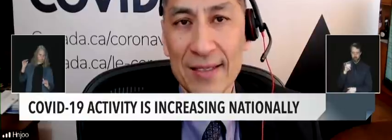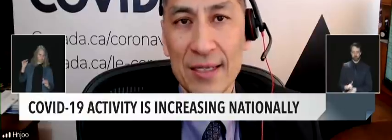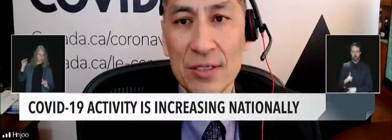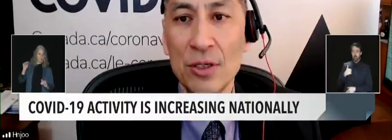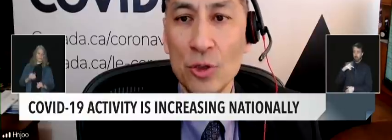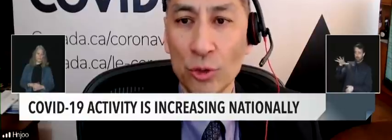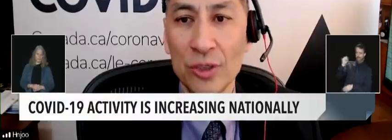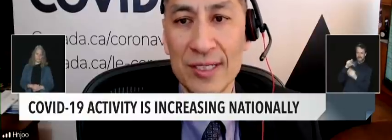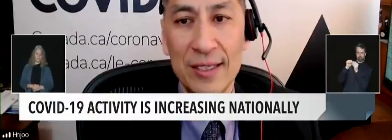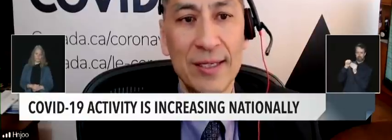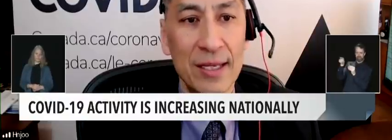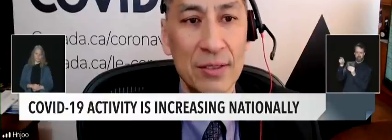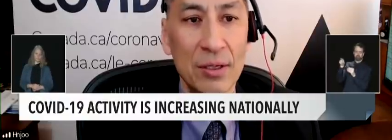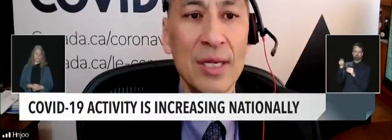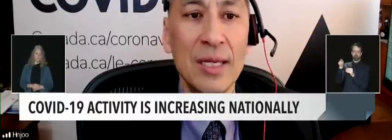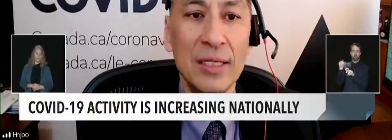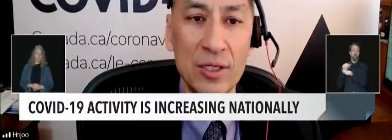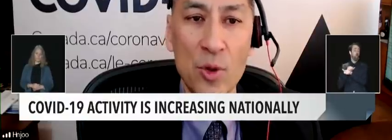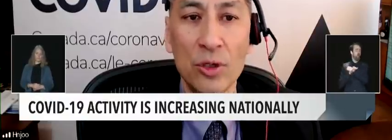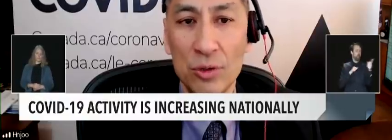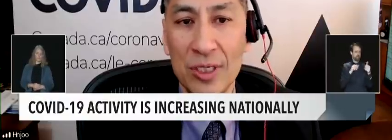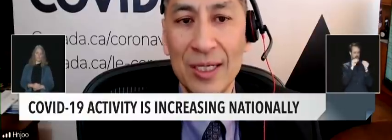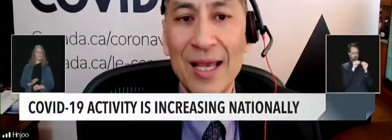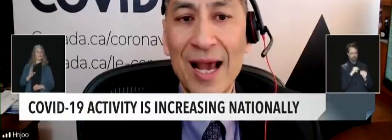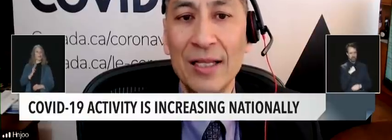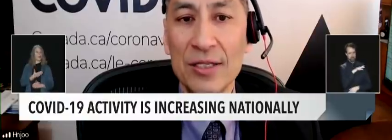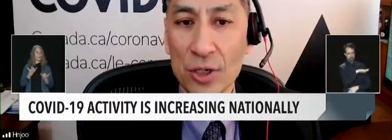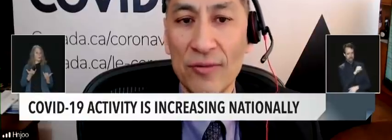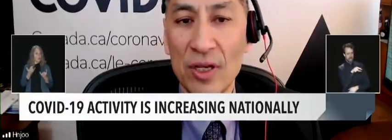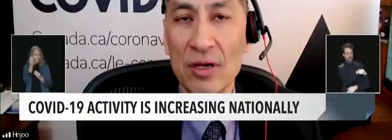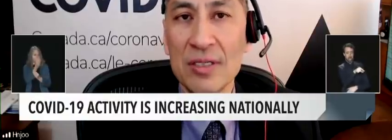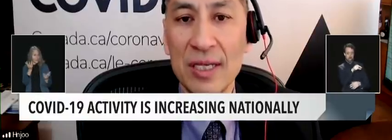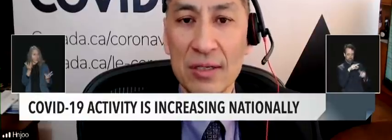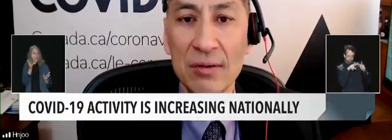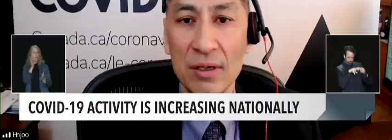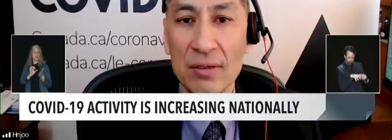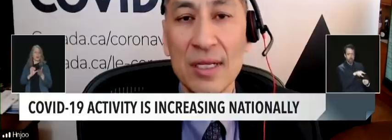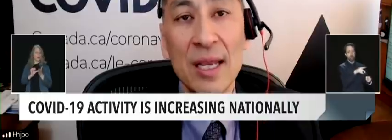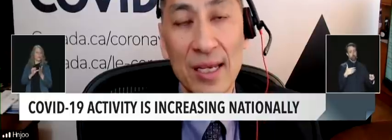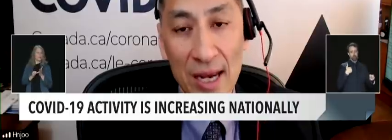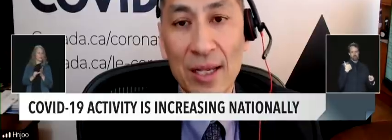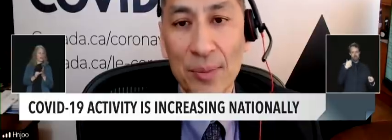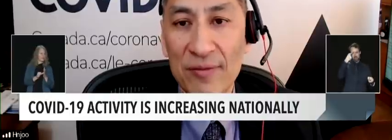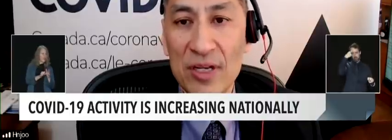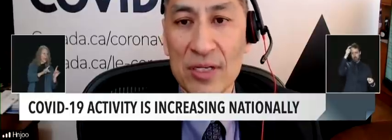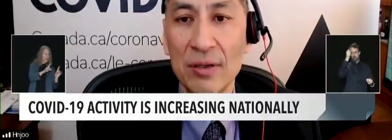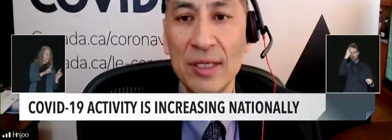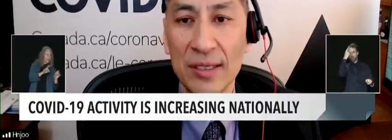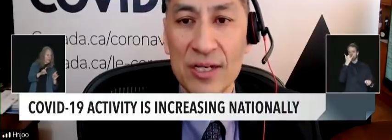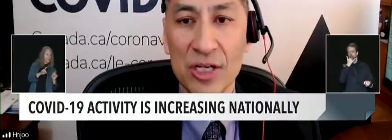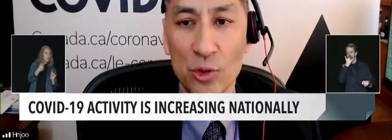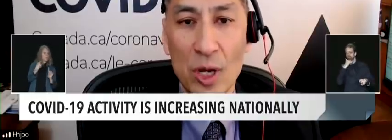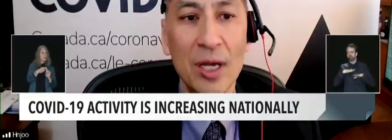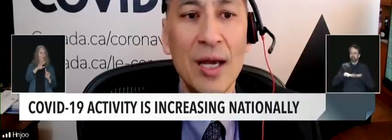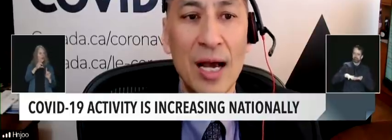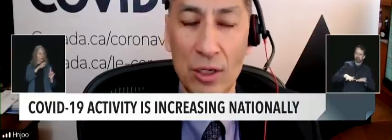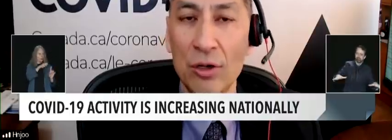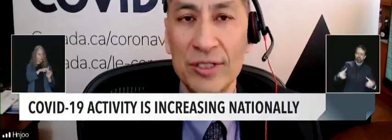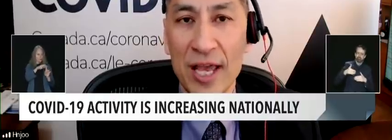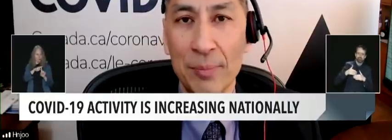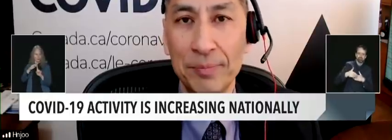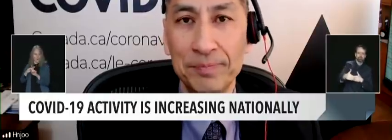est plutôt axée sur d'autres indicateurs qui demeurent utiles à la surveillance des tendances et à la prévision des